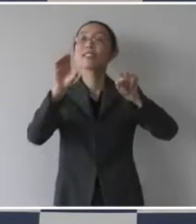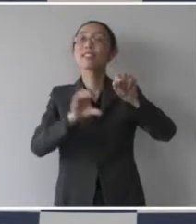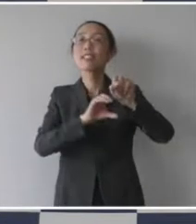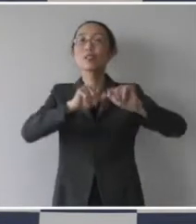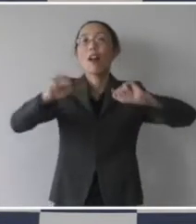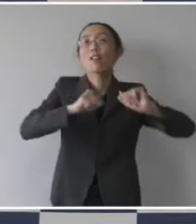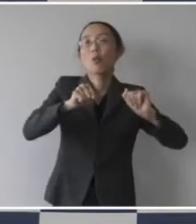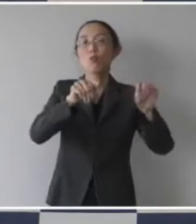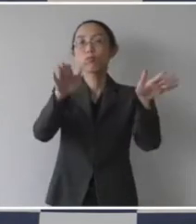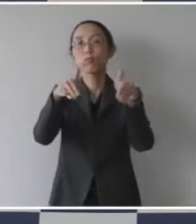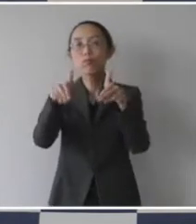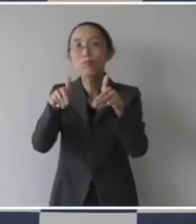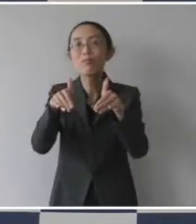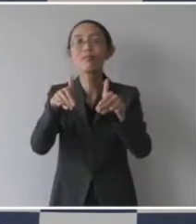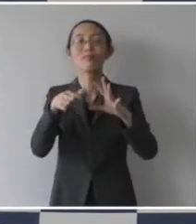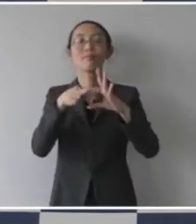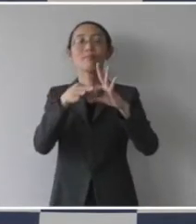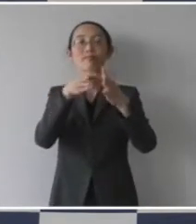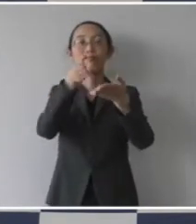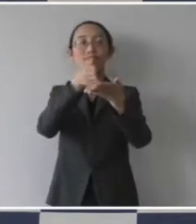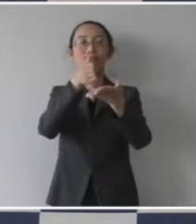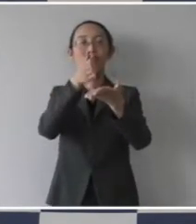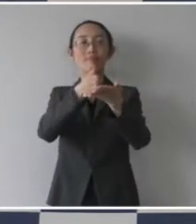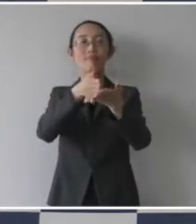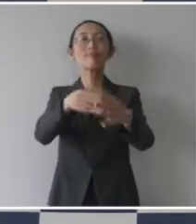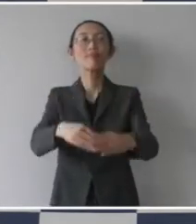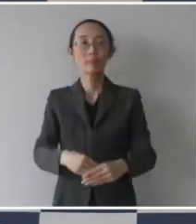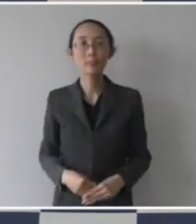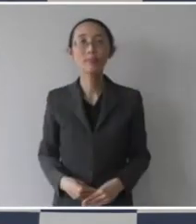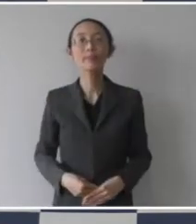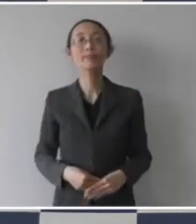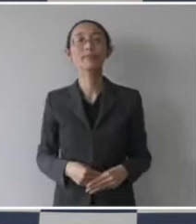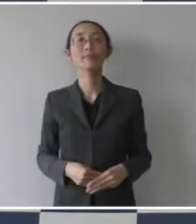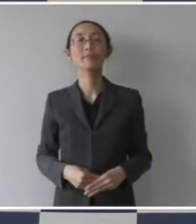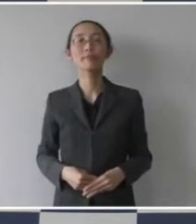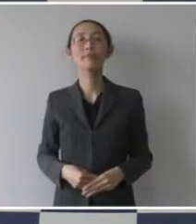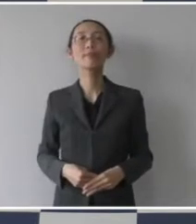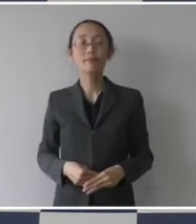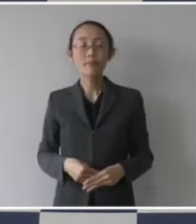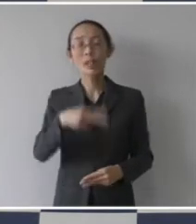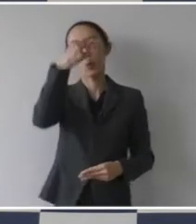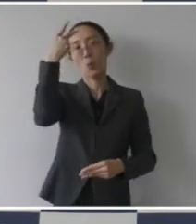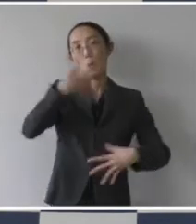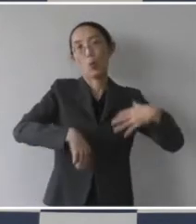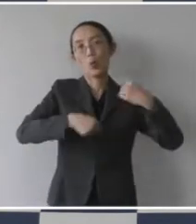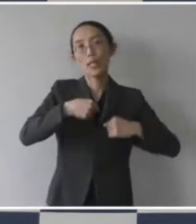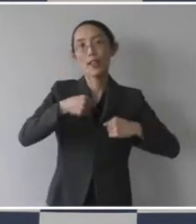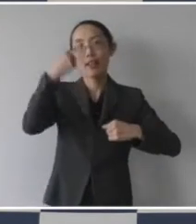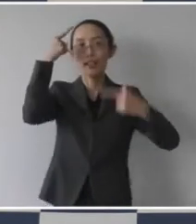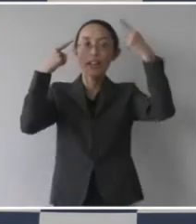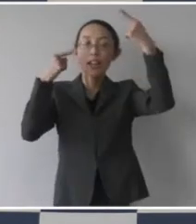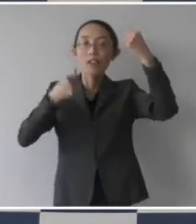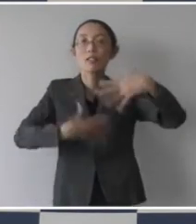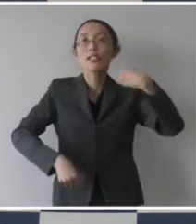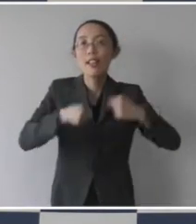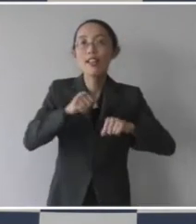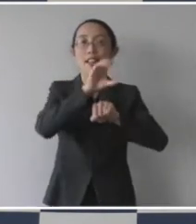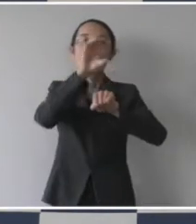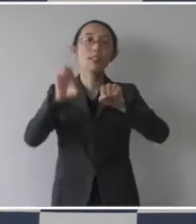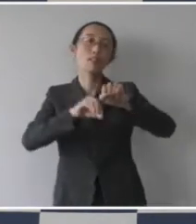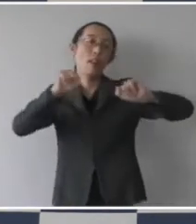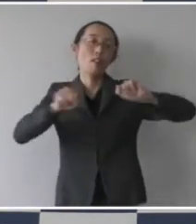します。このことにつきまして市長お願いします。 はい、高校生大学生の SDGs アクションの募集につい